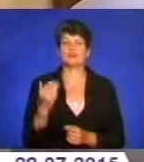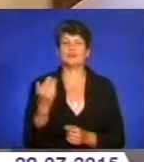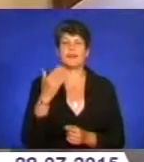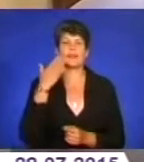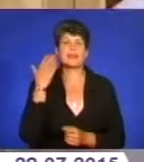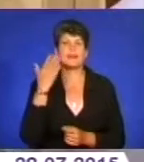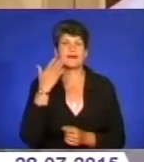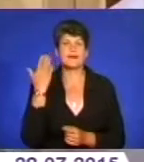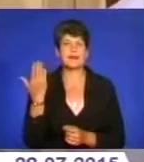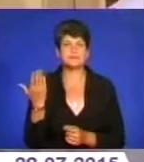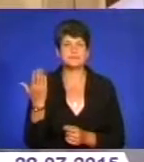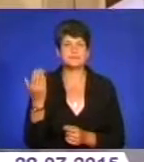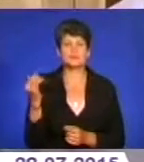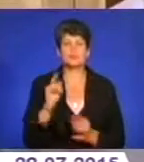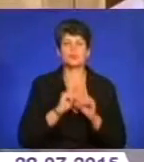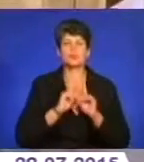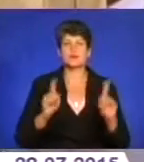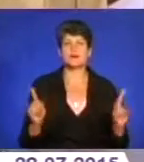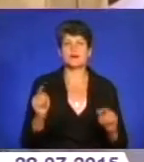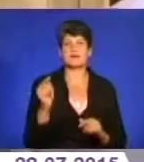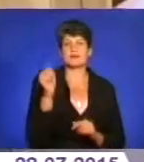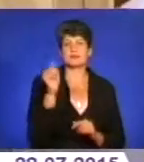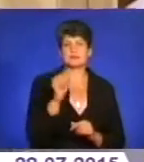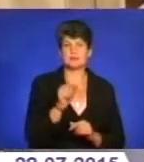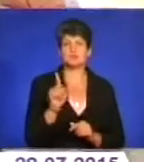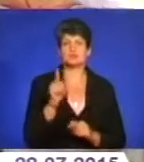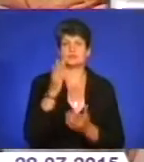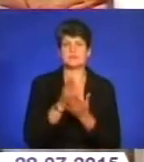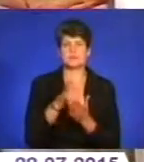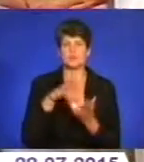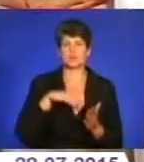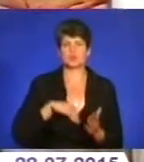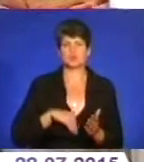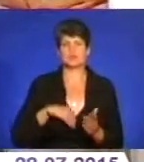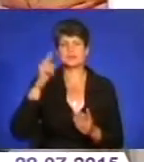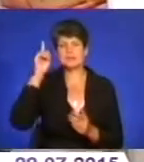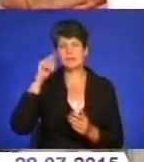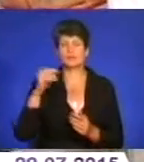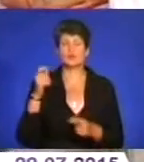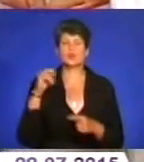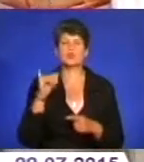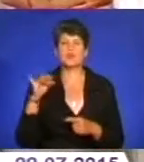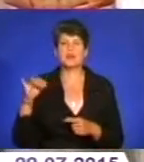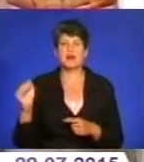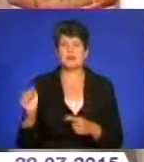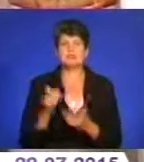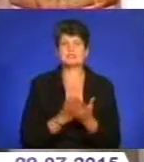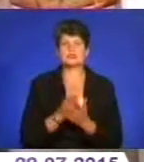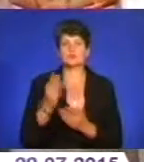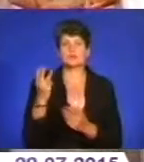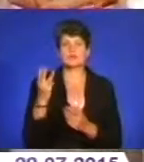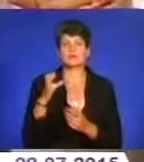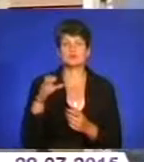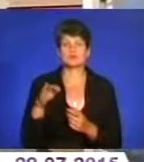легка, вона унікальна тим, що там душа. Знану ювілярку, кавалера орденів за заслуги 3-го ступеня